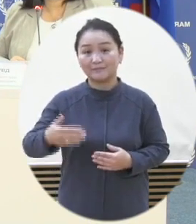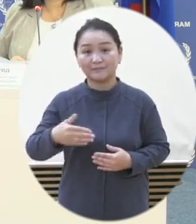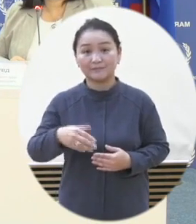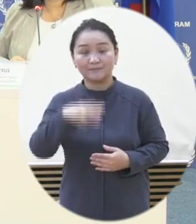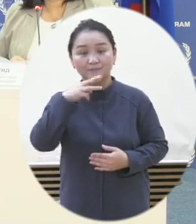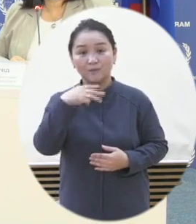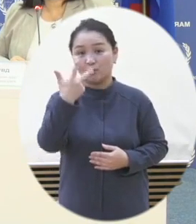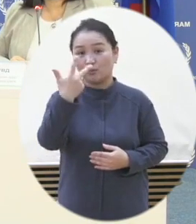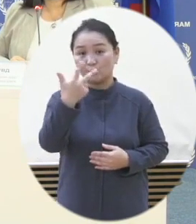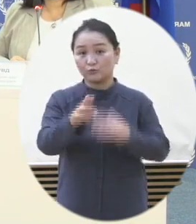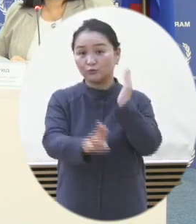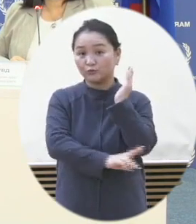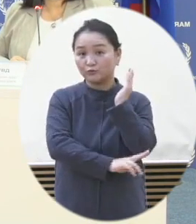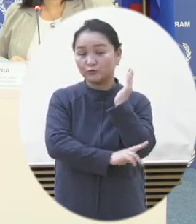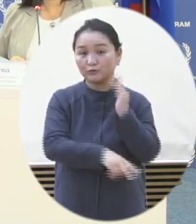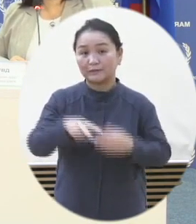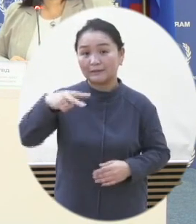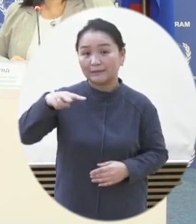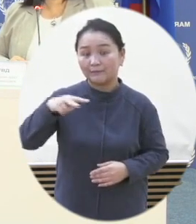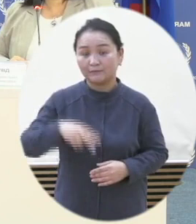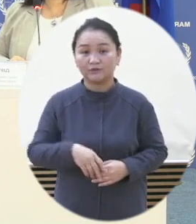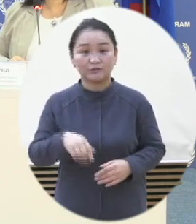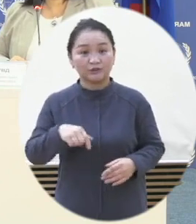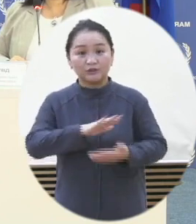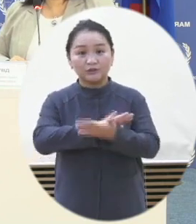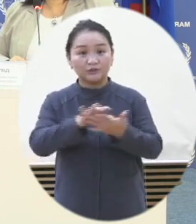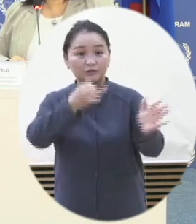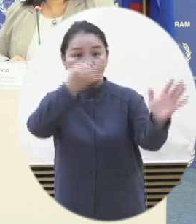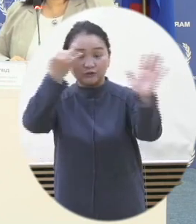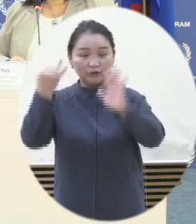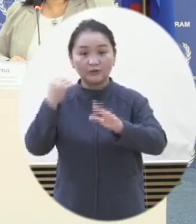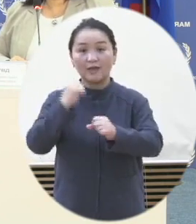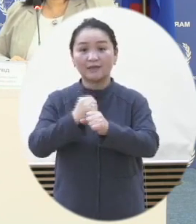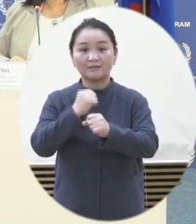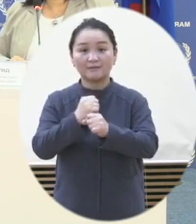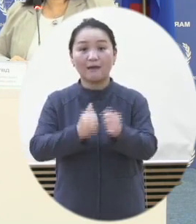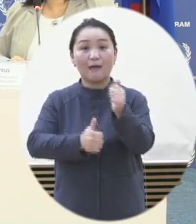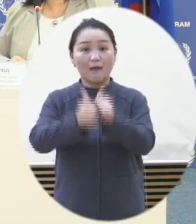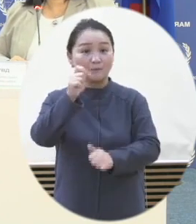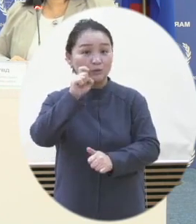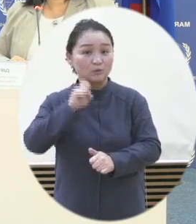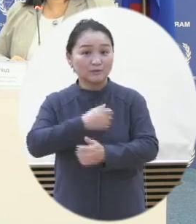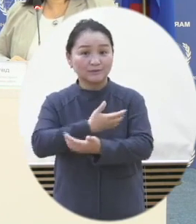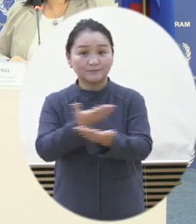3 дахь өдөр иргэн уулзъя. Та бүхний шинэ 7 хоногийн ажилд чинь амжилт хүсье.